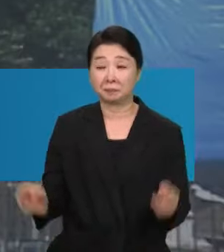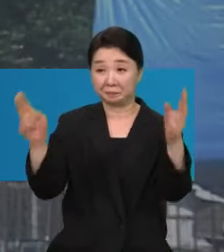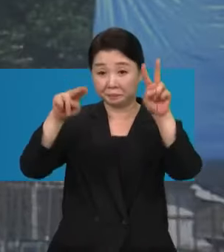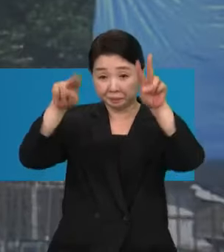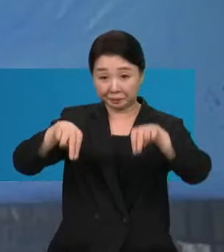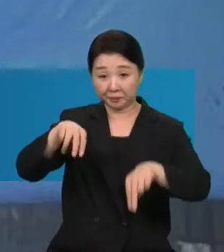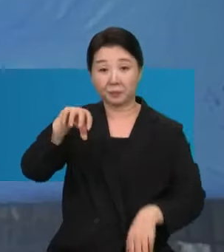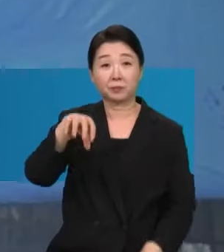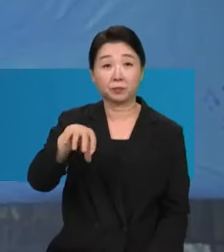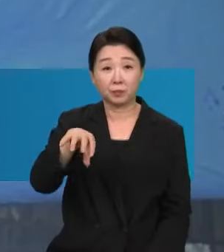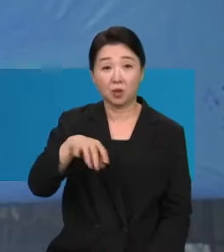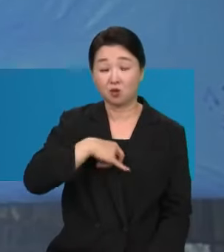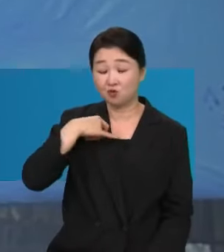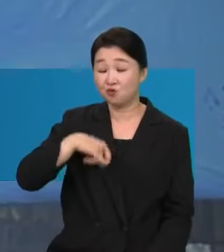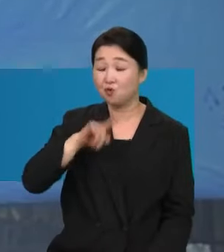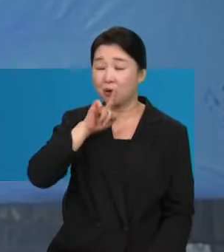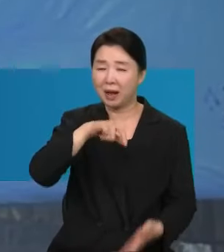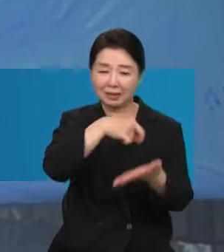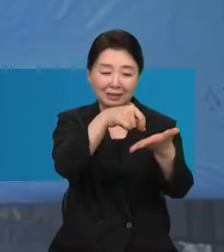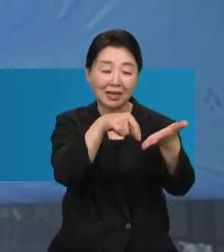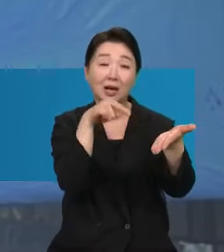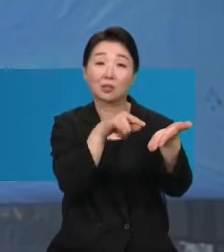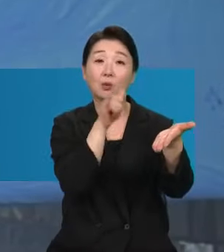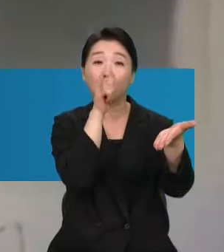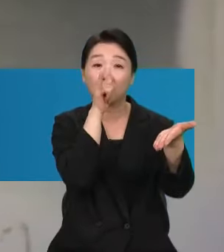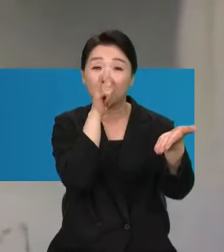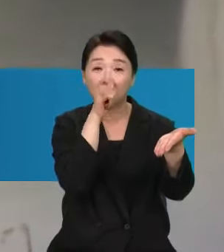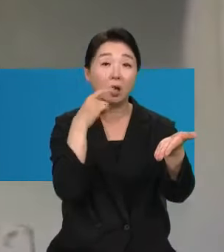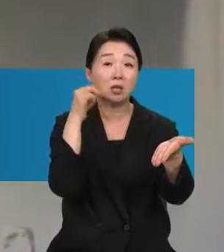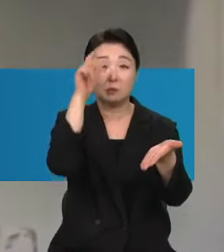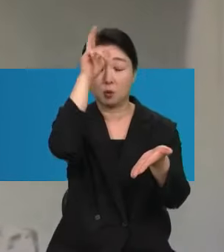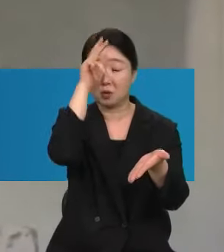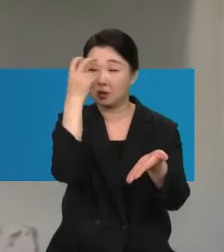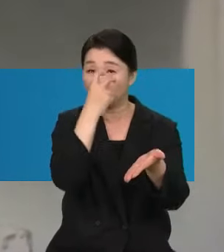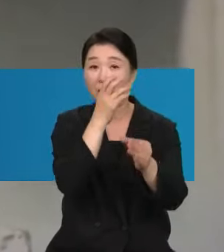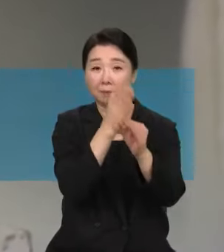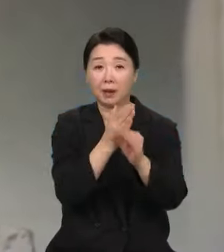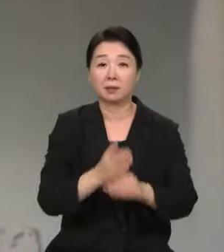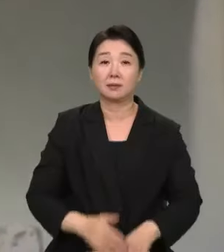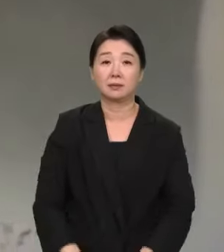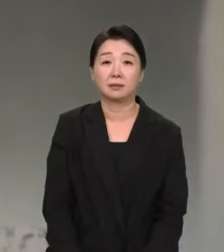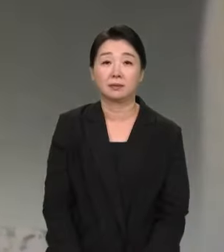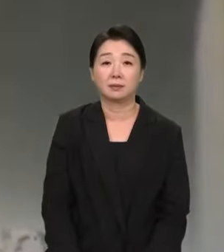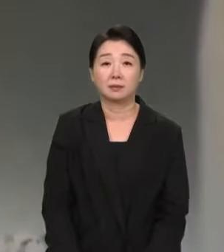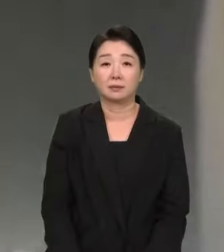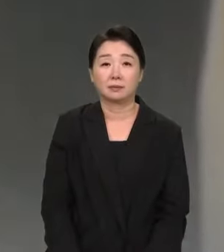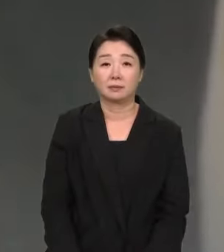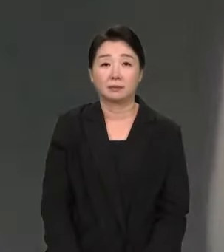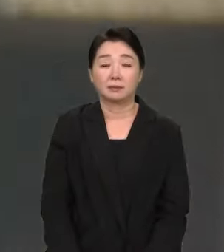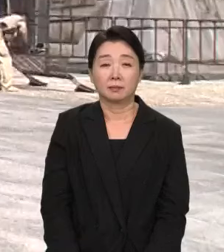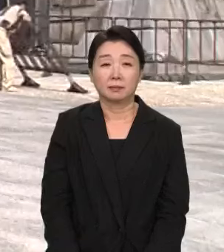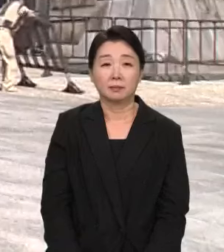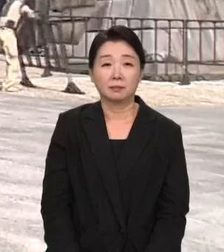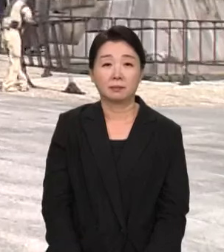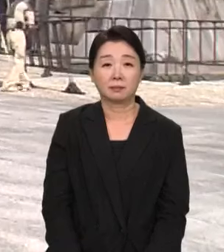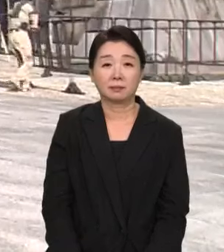신사에서 중국어로 쓴 낙서가 발견돼 일본 경찰이 수사에 나섰습니다. 도쿄 정원석 특파원입니다.